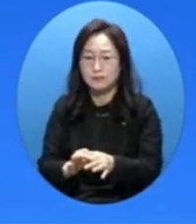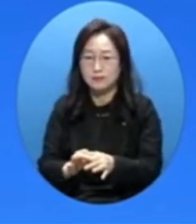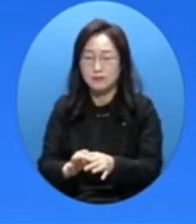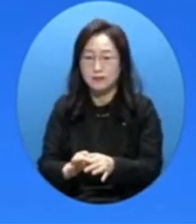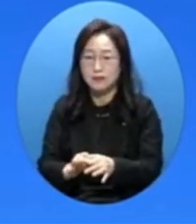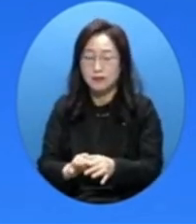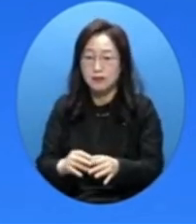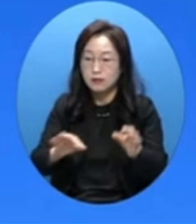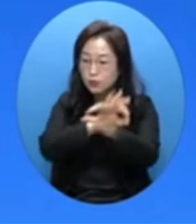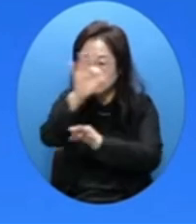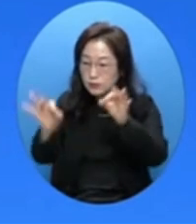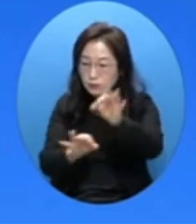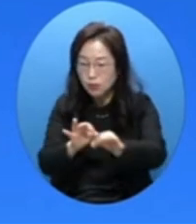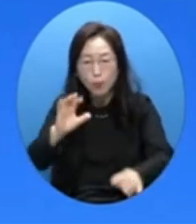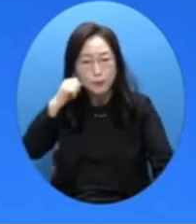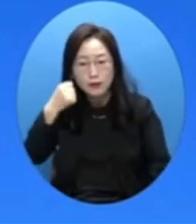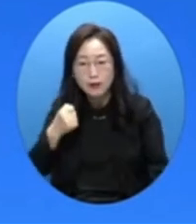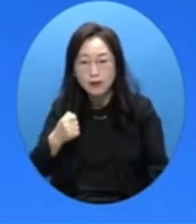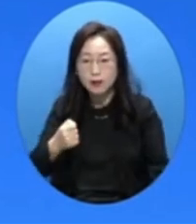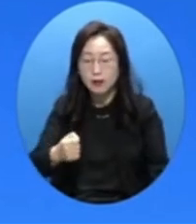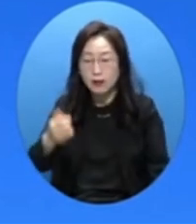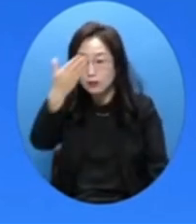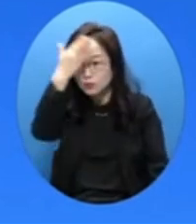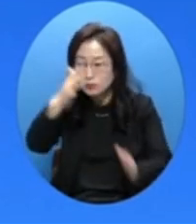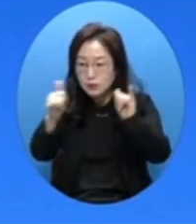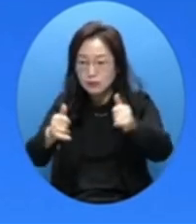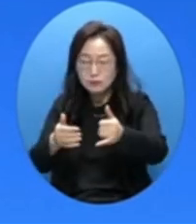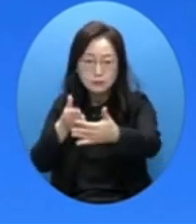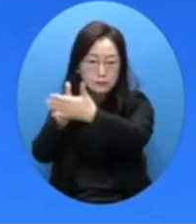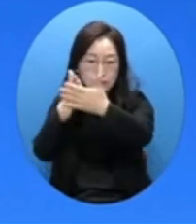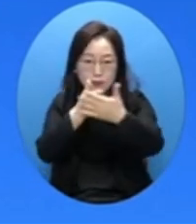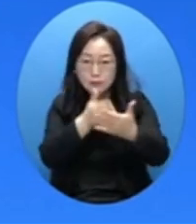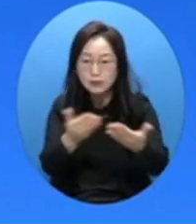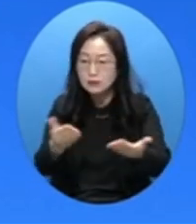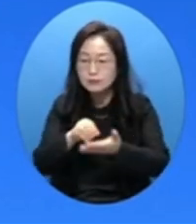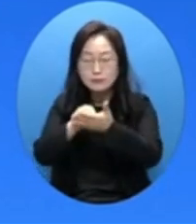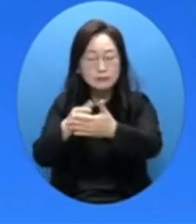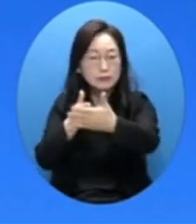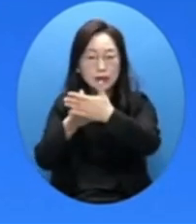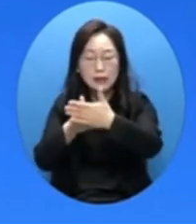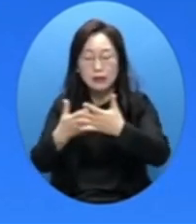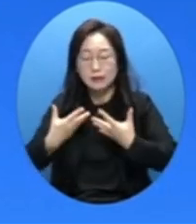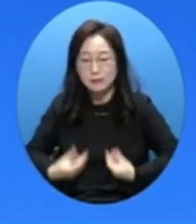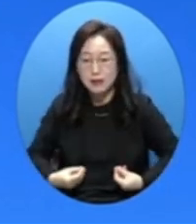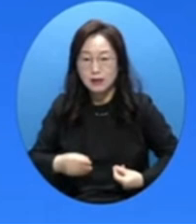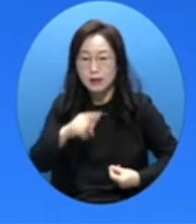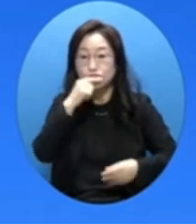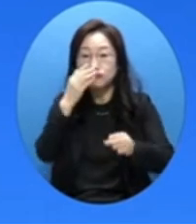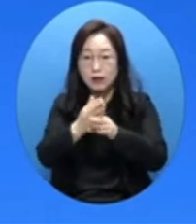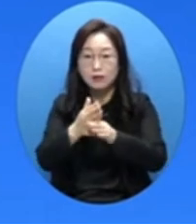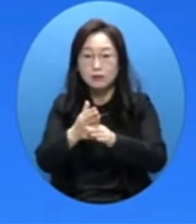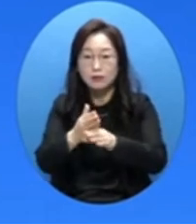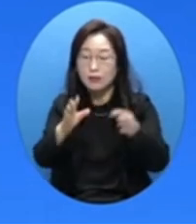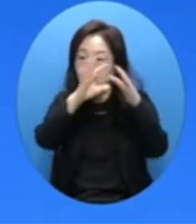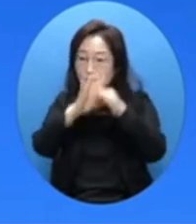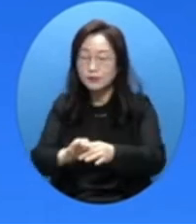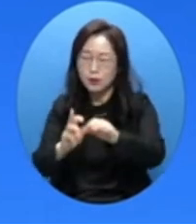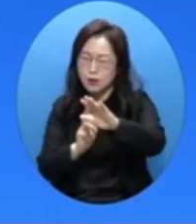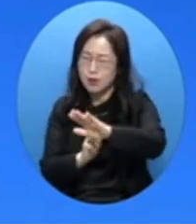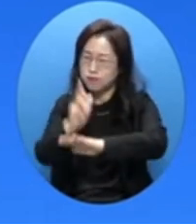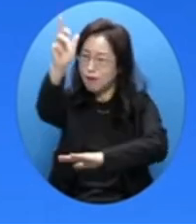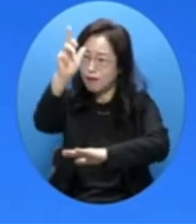경제적으로 너무나 어렵고 젊은이들은 일자리를 찾지 못해 절망하고 북한은 계속해서